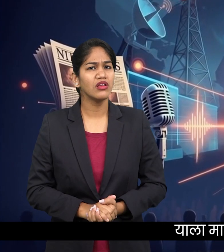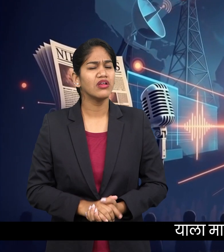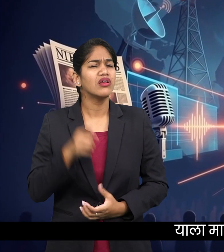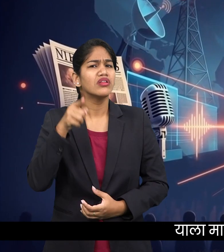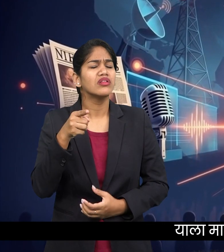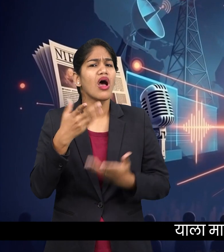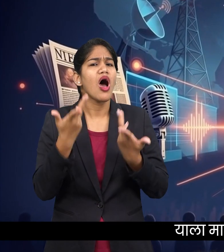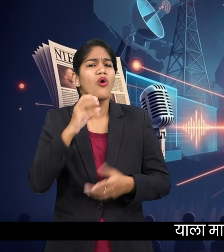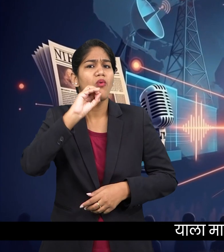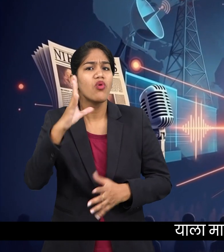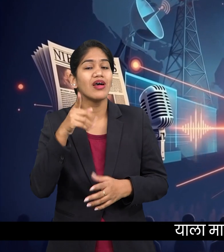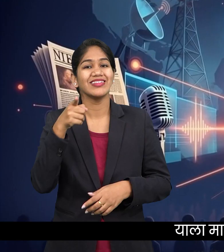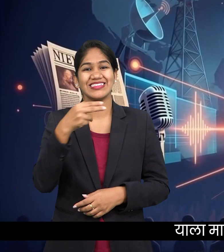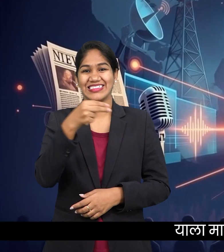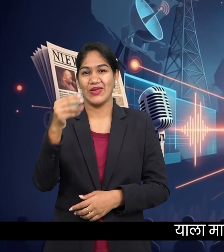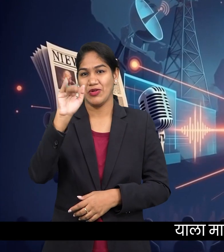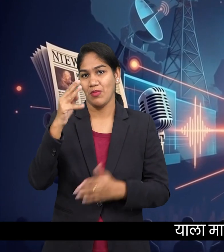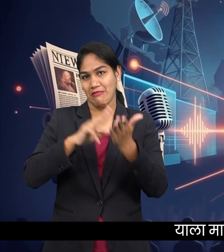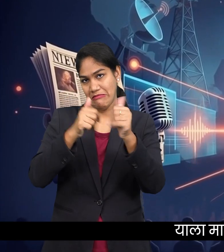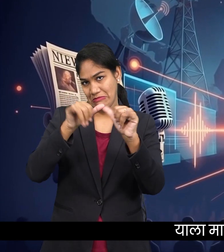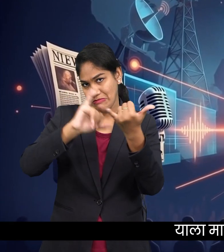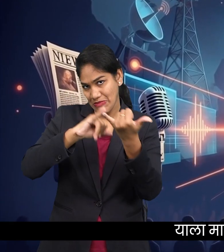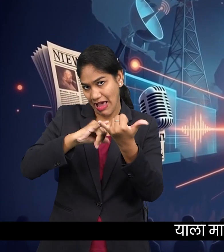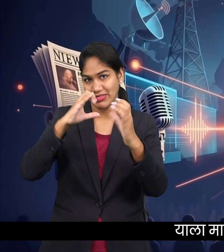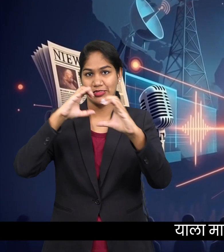याला मास कम्युनिकेशन म्हणतात.